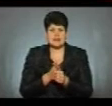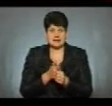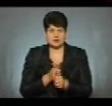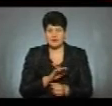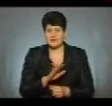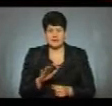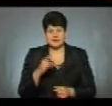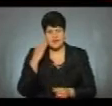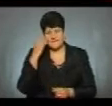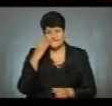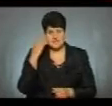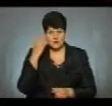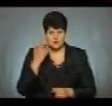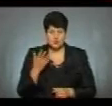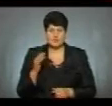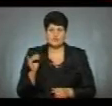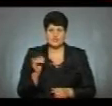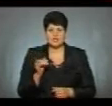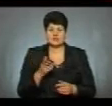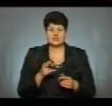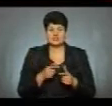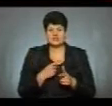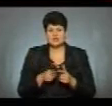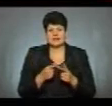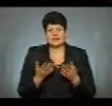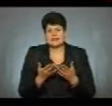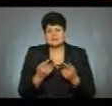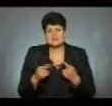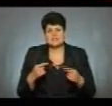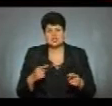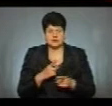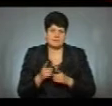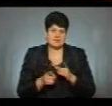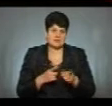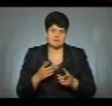за філософією чи інституційними якими змінами,